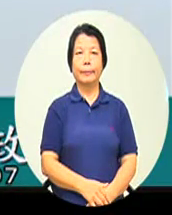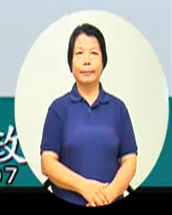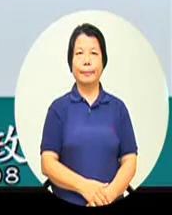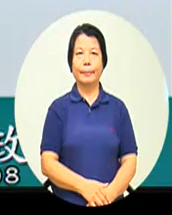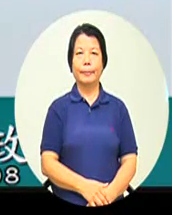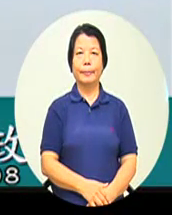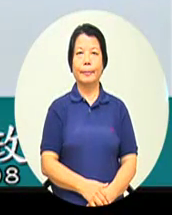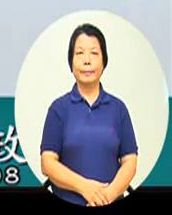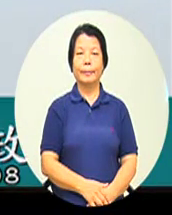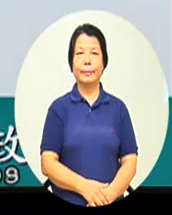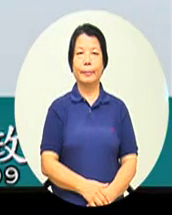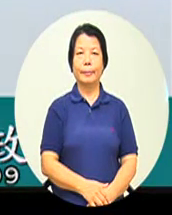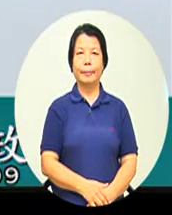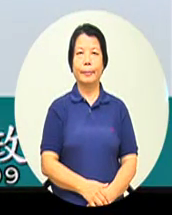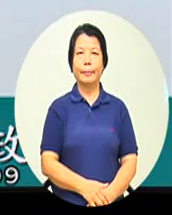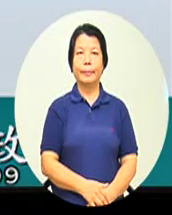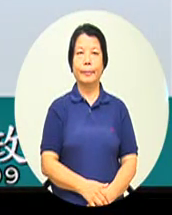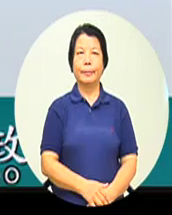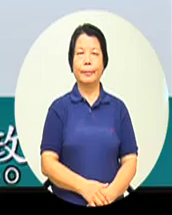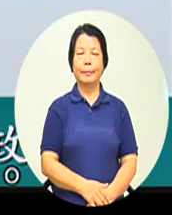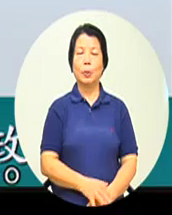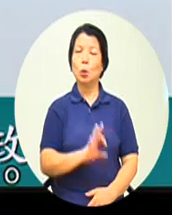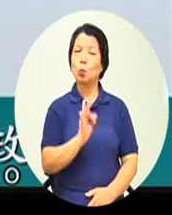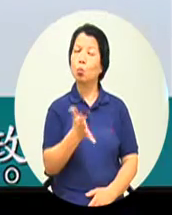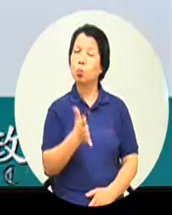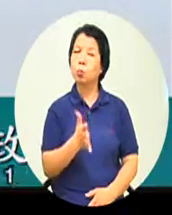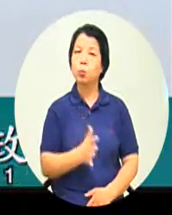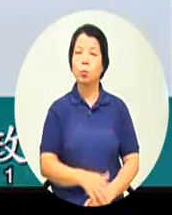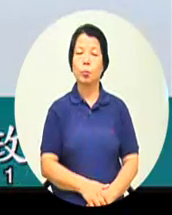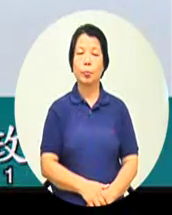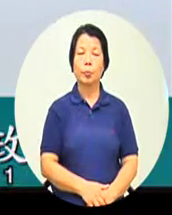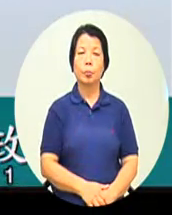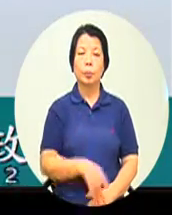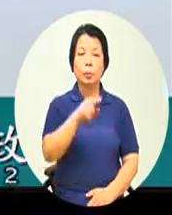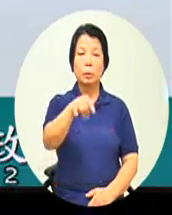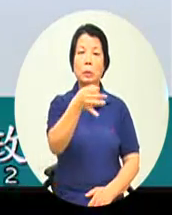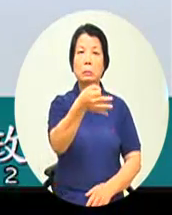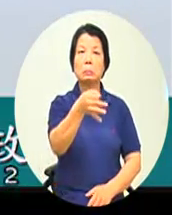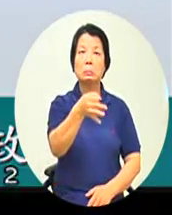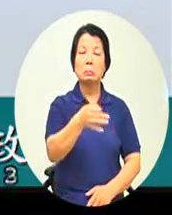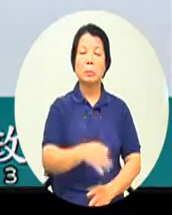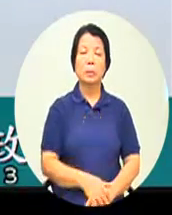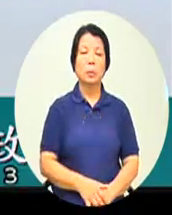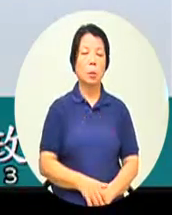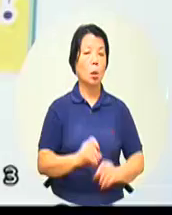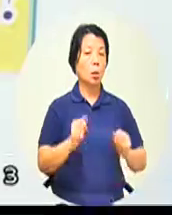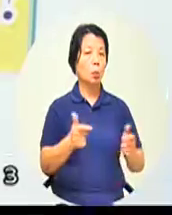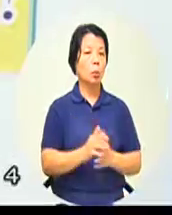为什么呢？你要知道哦，这的钱啊，不是咱公务预算编的